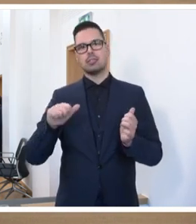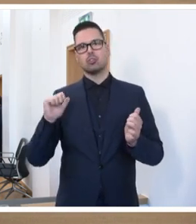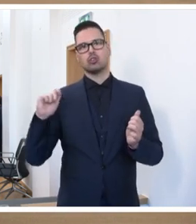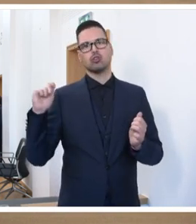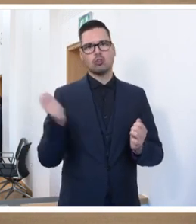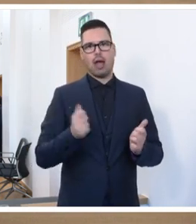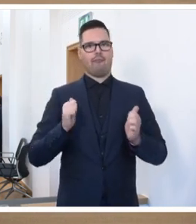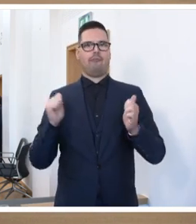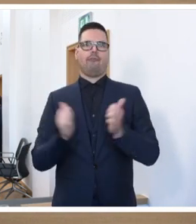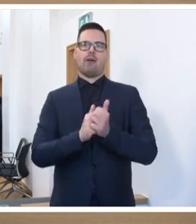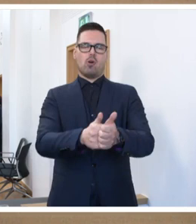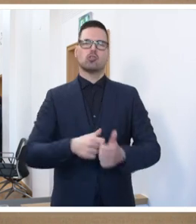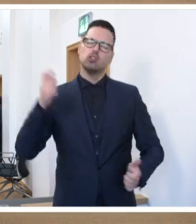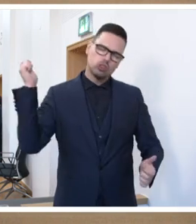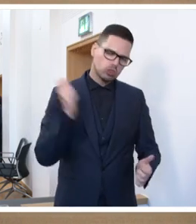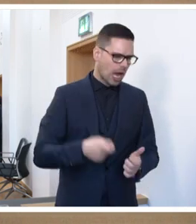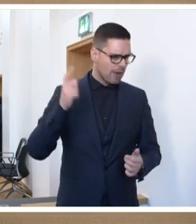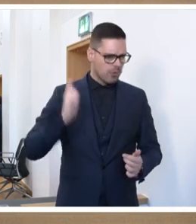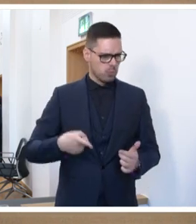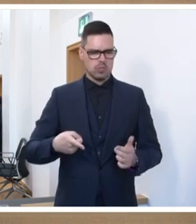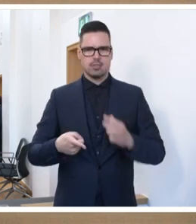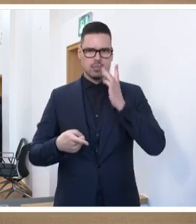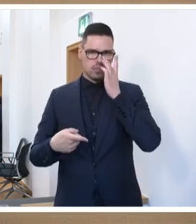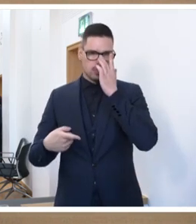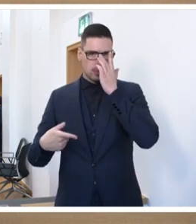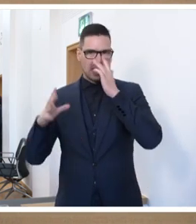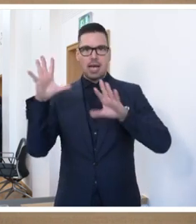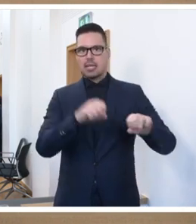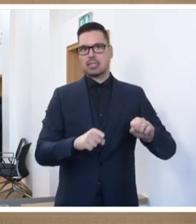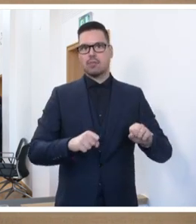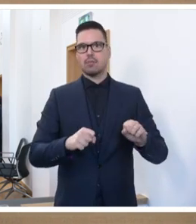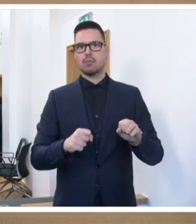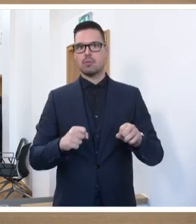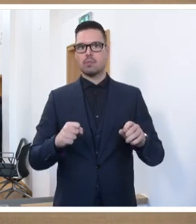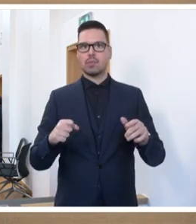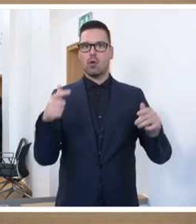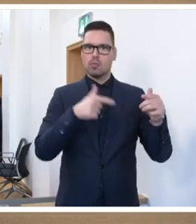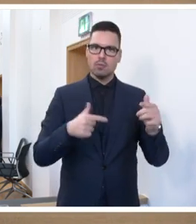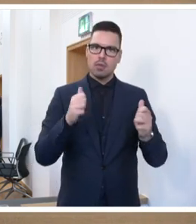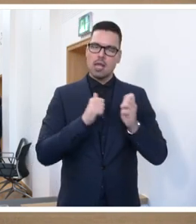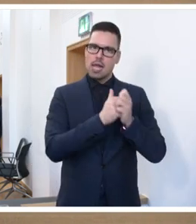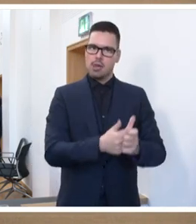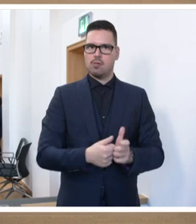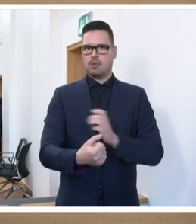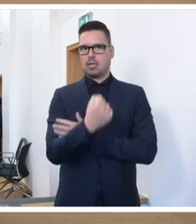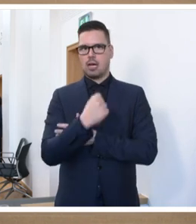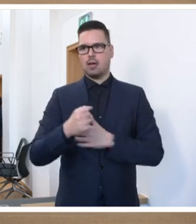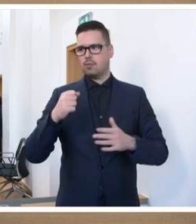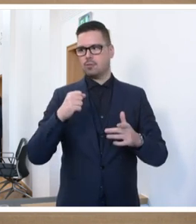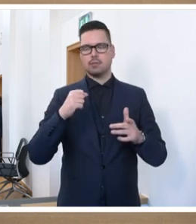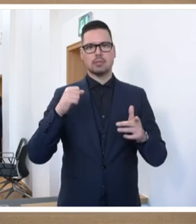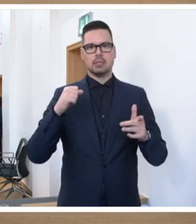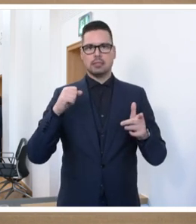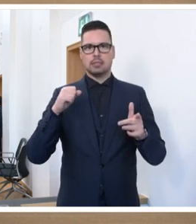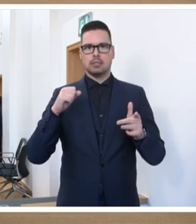kommt. Eine Strafe muss auf dem Fuße folgen. Angriffe auf Einsatzkräfte sind immer auch Angriffe auf die Gesellschaft und damit auf uns